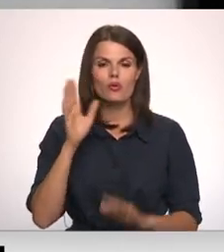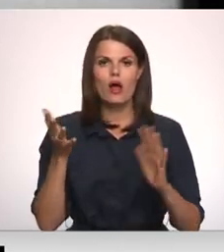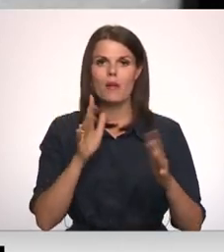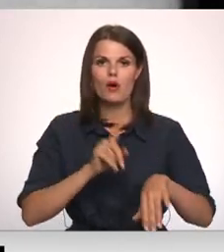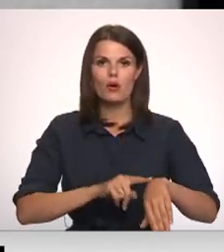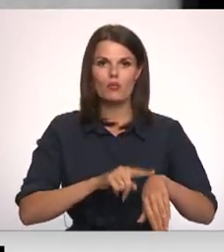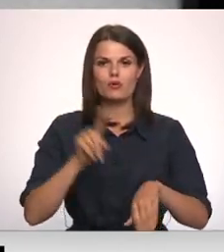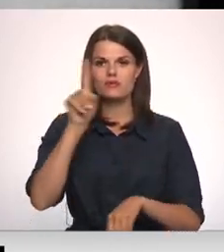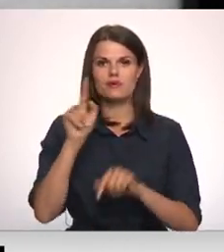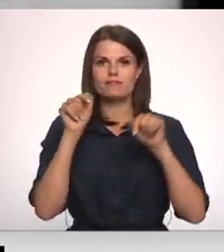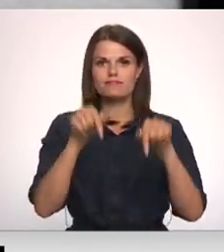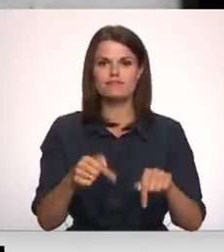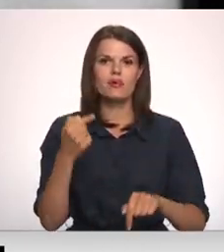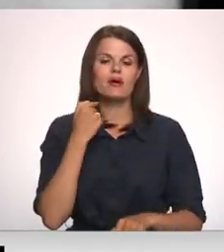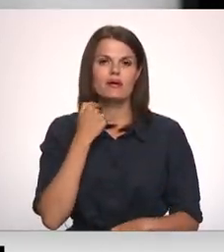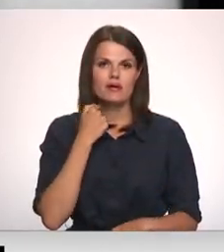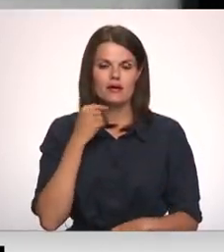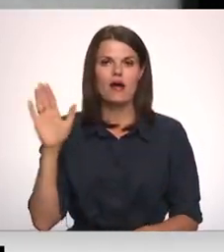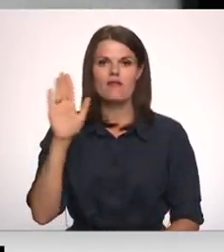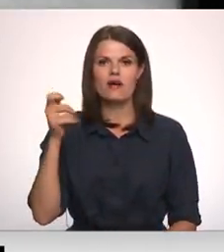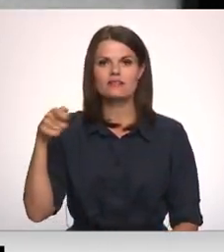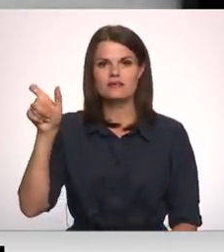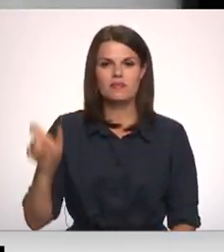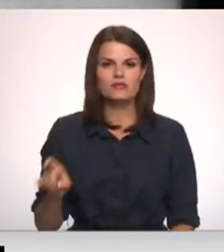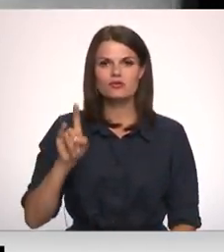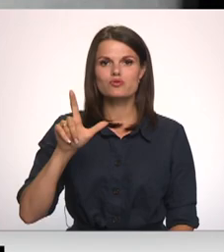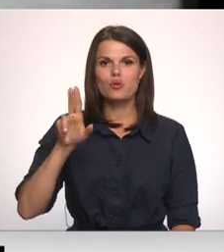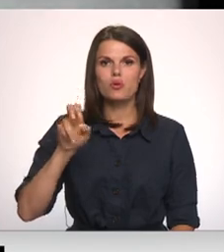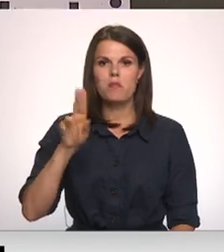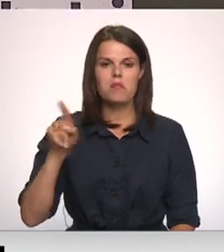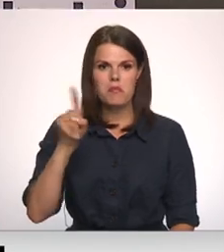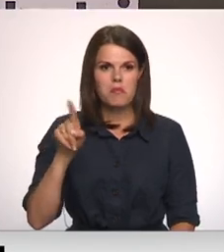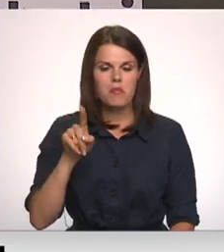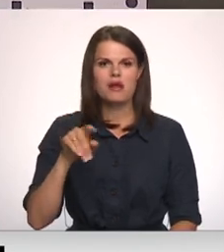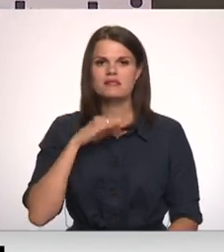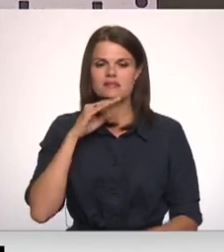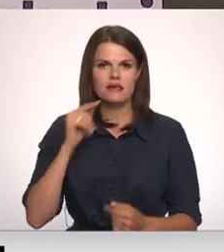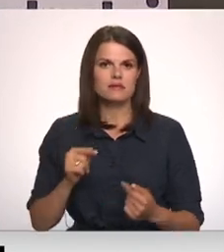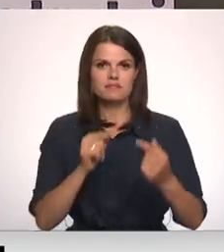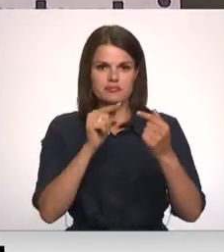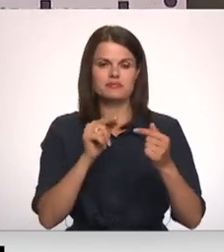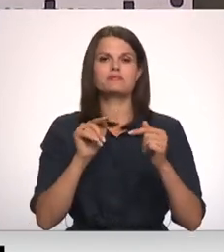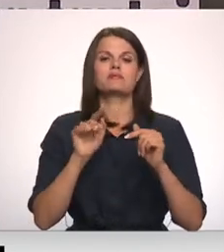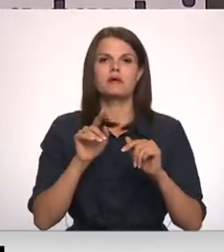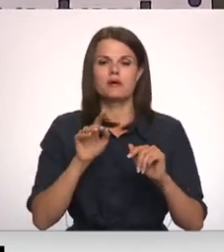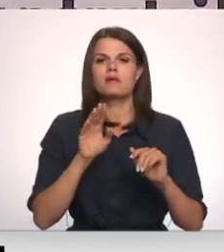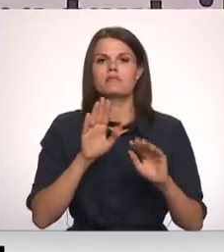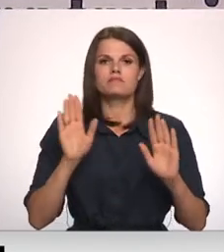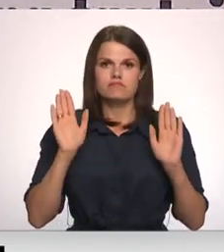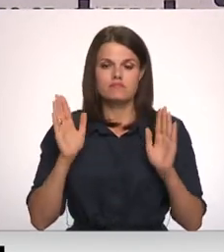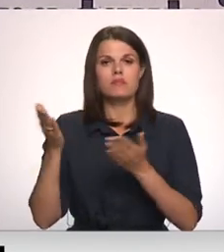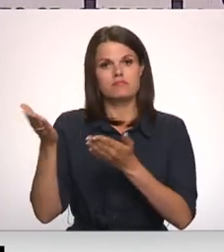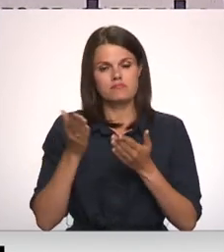sasniedza Rīgu. Valstu prezidents Kārlis Ulmanis izlēma PSRS karaspēkam nepretoties un aicināja ienākušos vīrus uzlokot ar